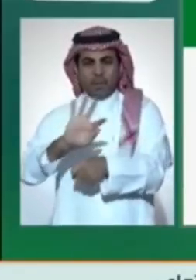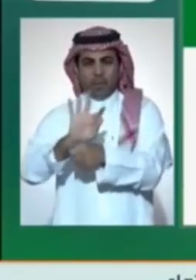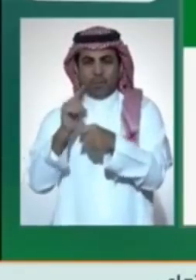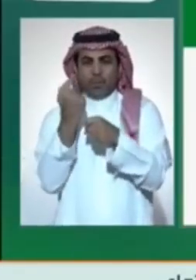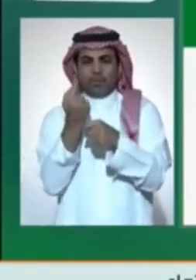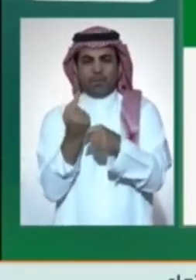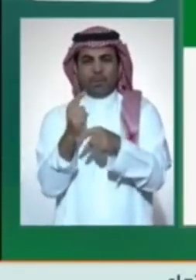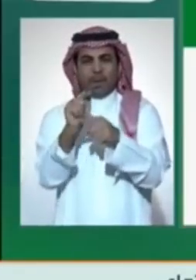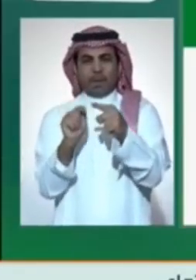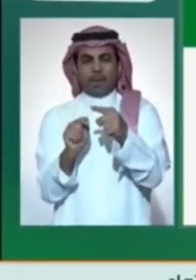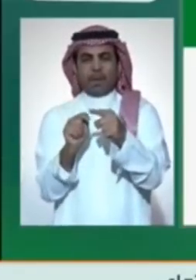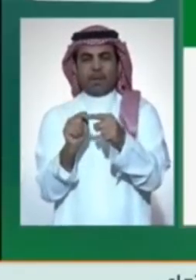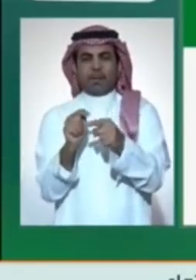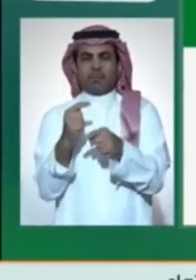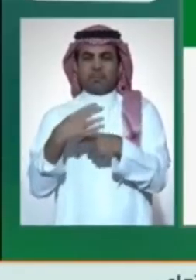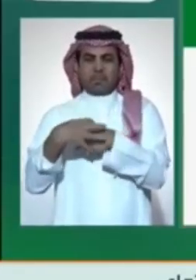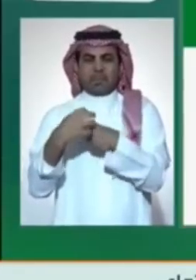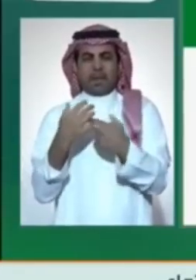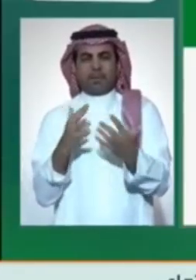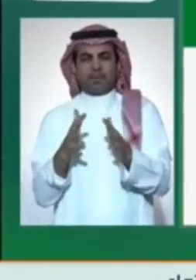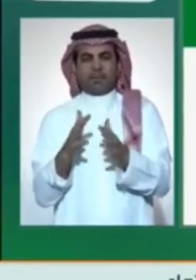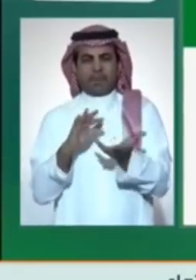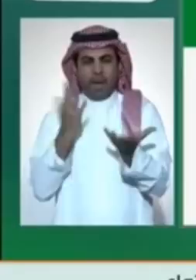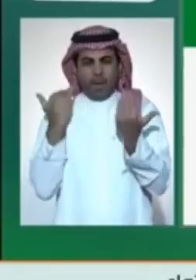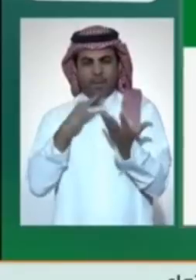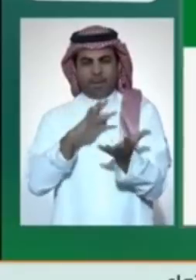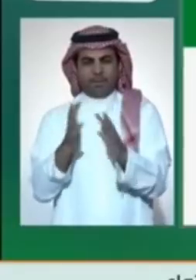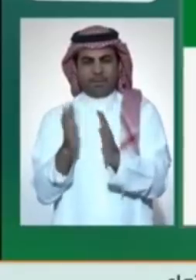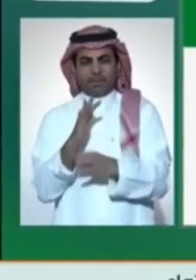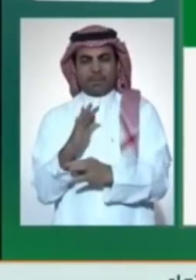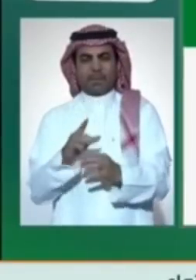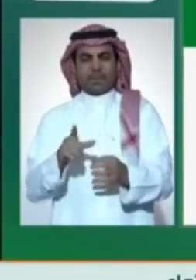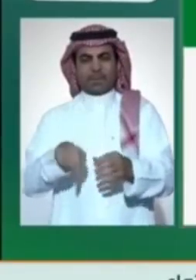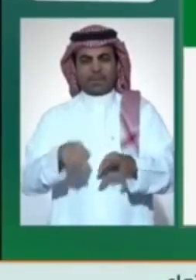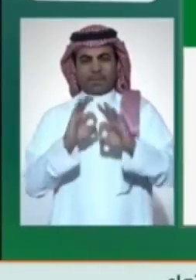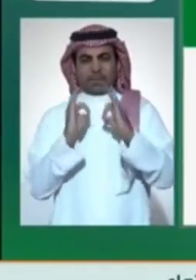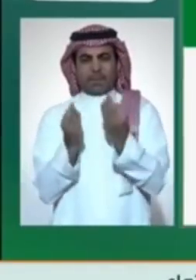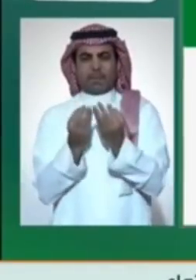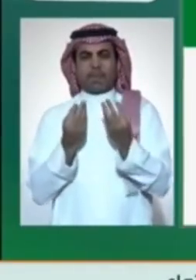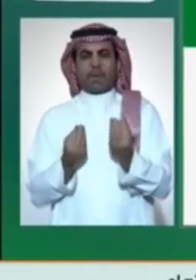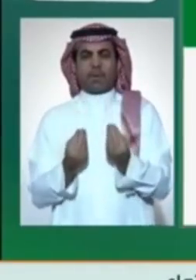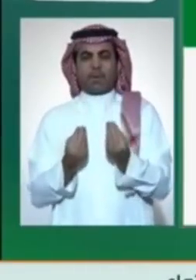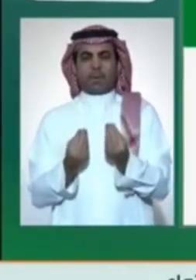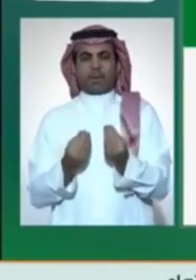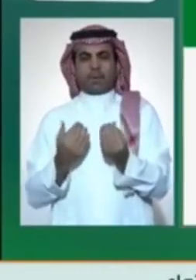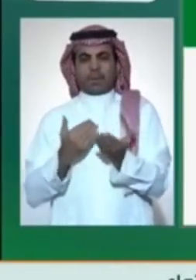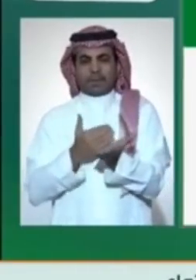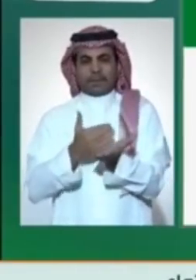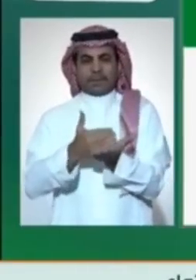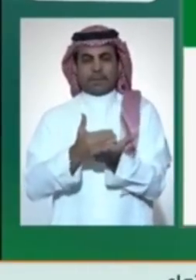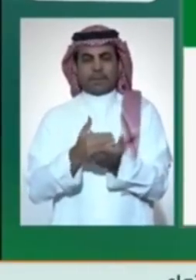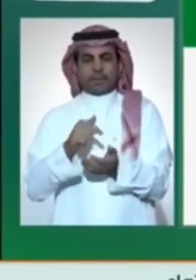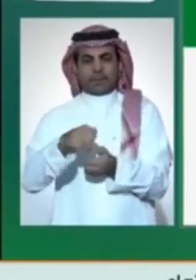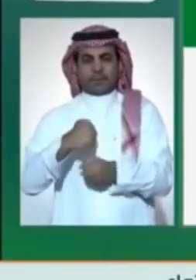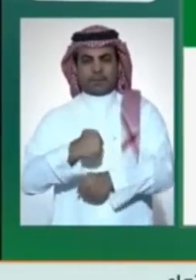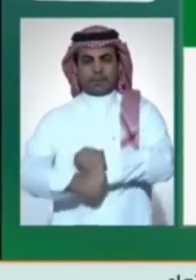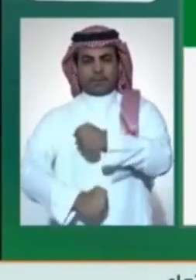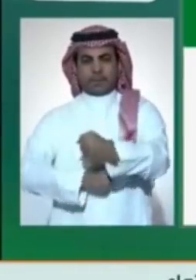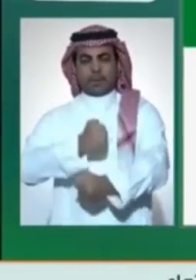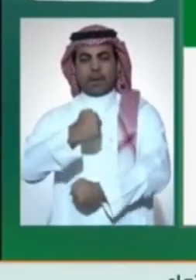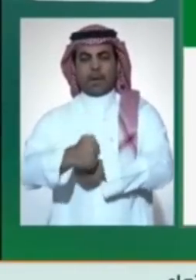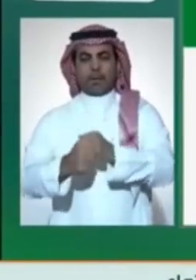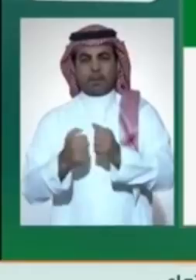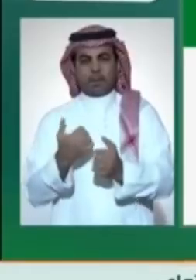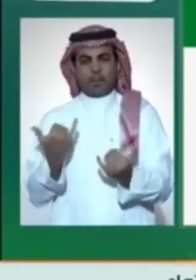انتشار الفيروس، وقلنا بأن الحمد لله المجتمع يقترب من الواحد، لم يصل إليه لكن يقترب إليه. جهود الالتزام،